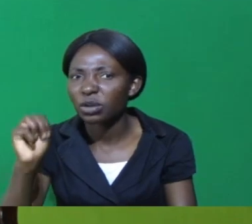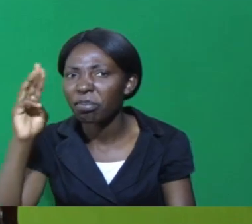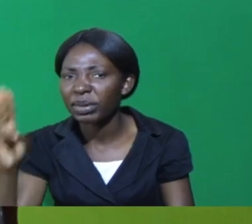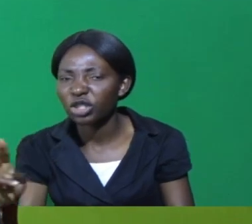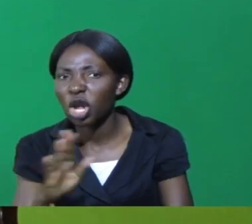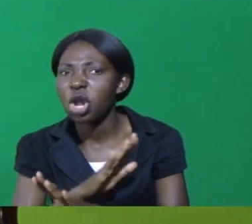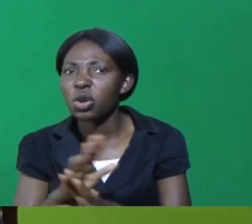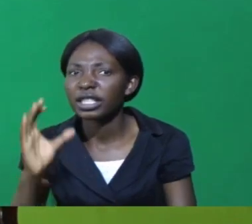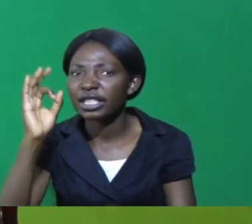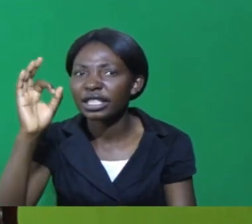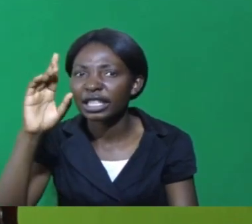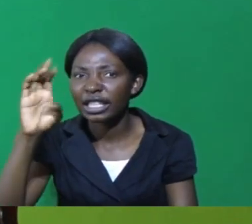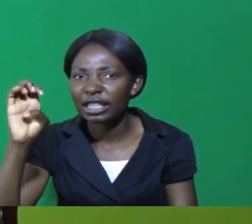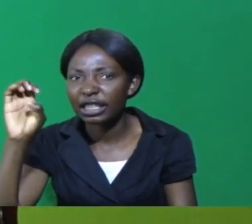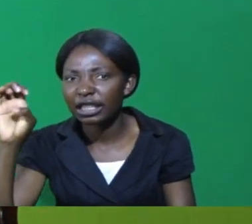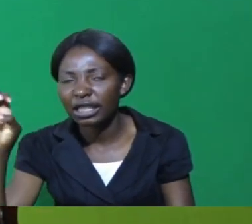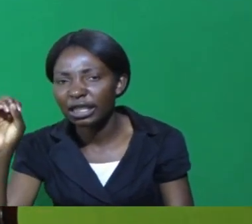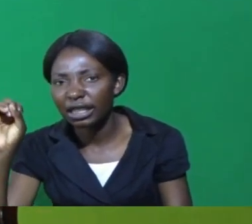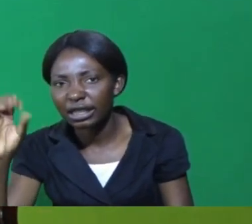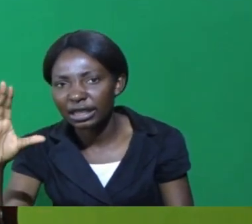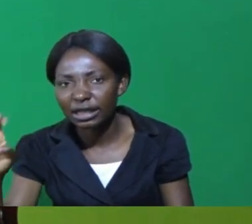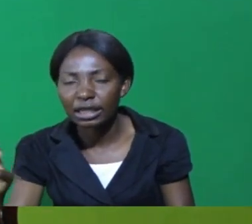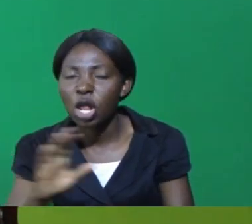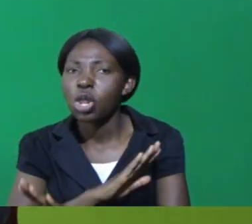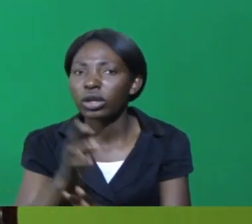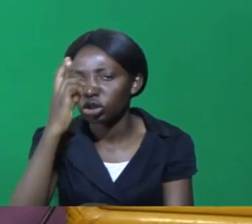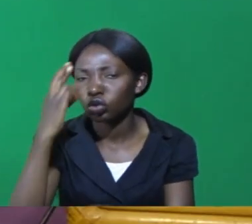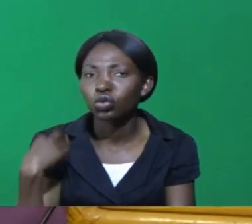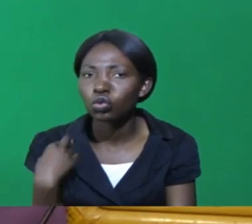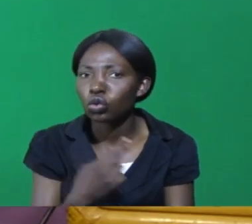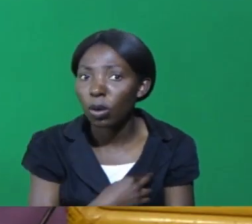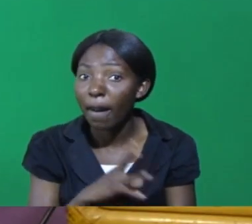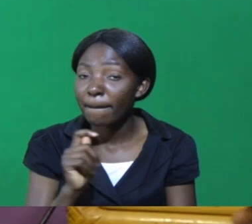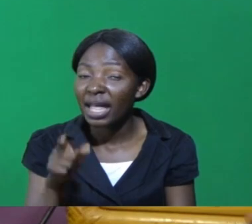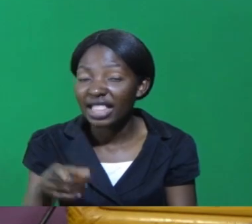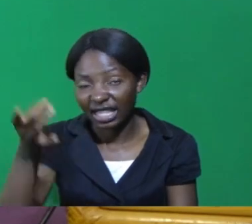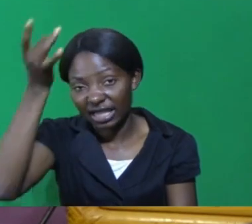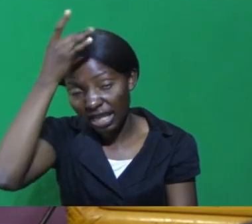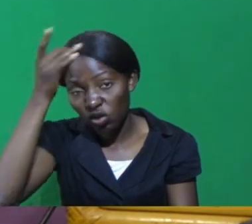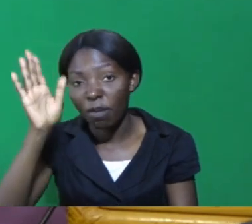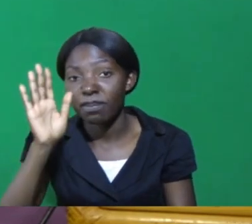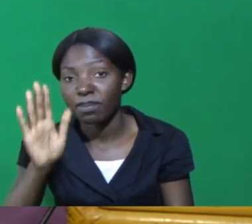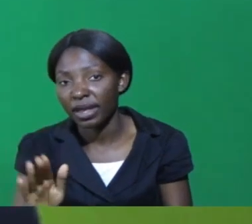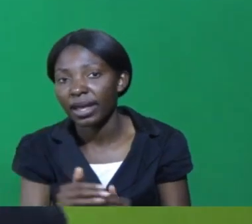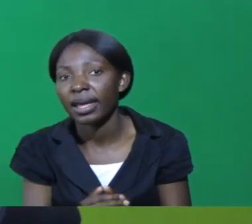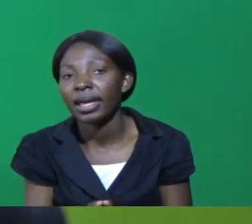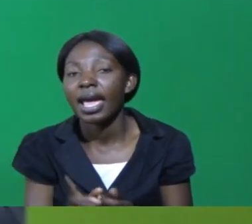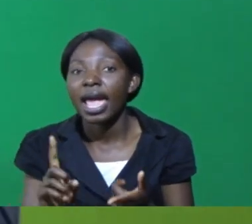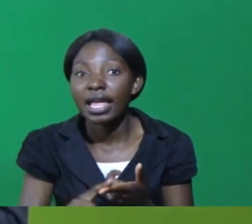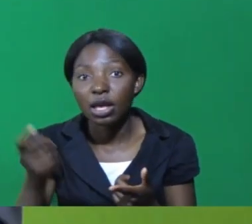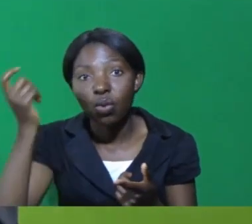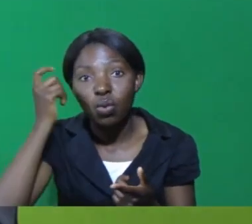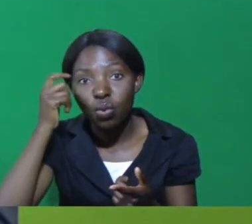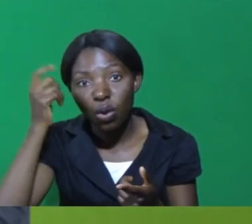umambo hwana Caesar weRoma. Yes. Asi umambo huripo. Saka zvese